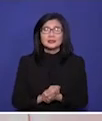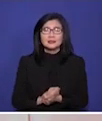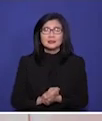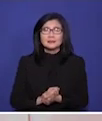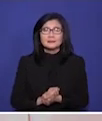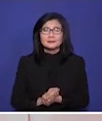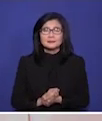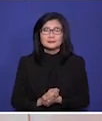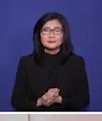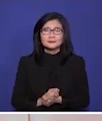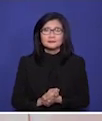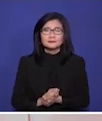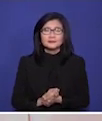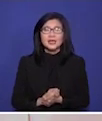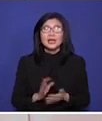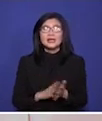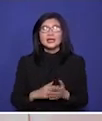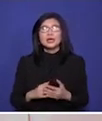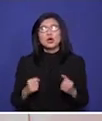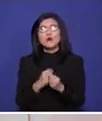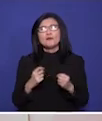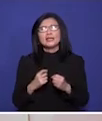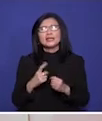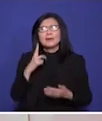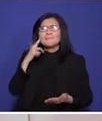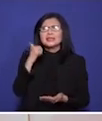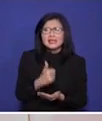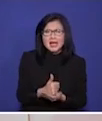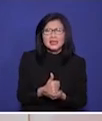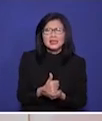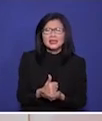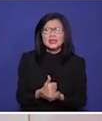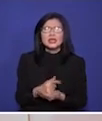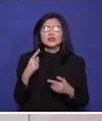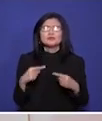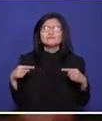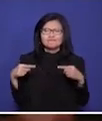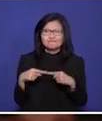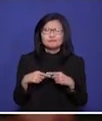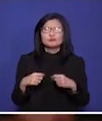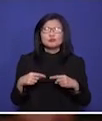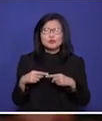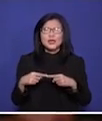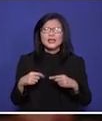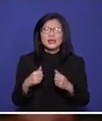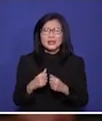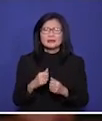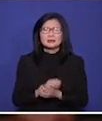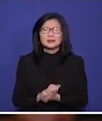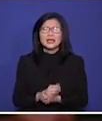dan konflik kepentingan ini sangat erat hubungannya Saya